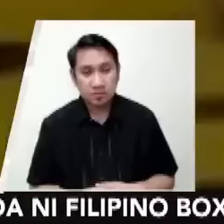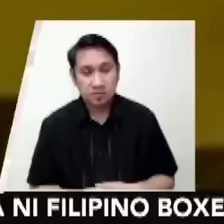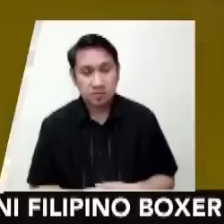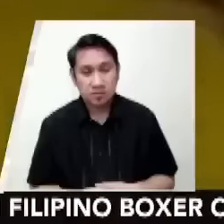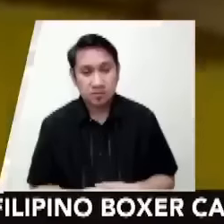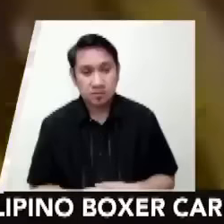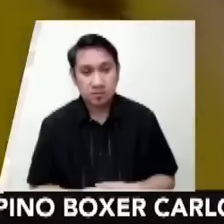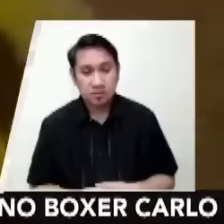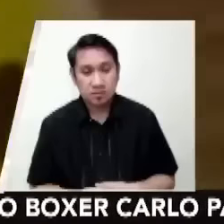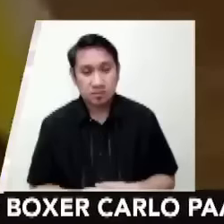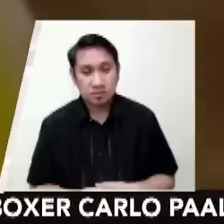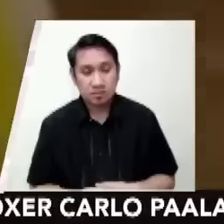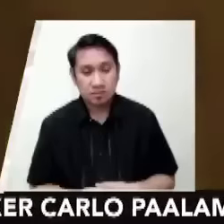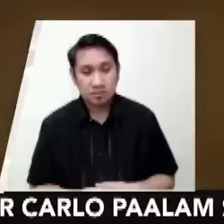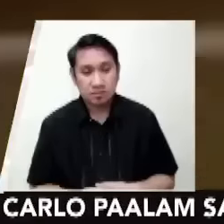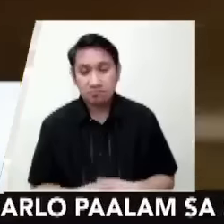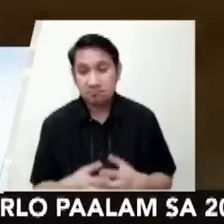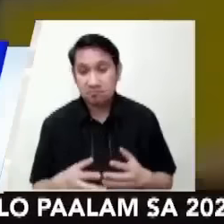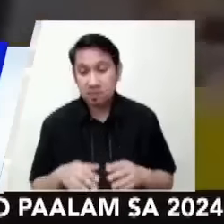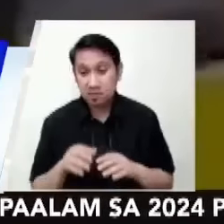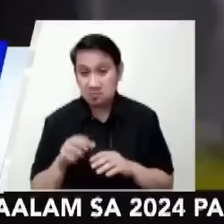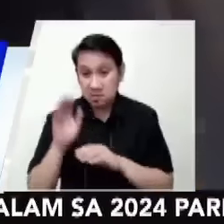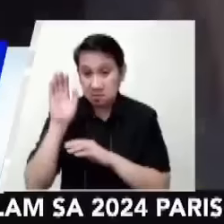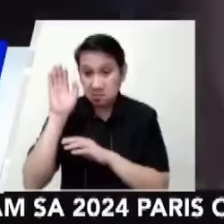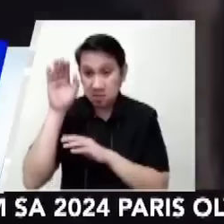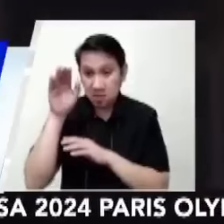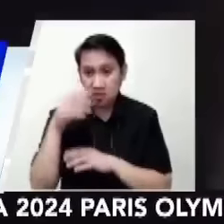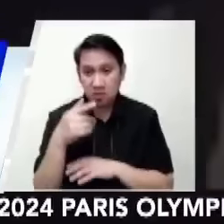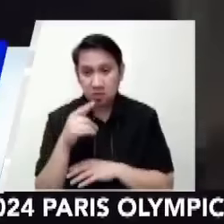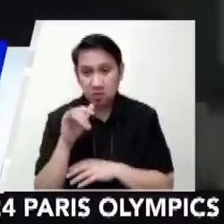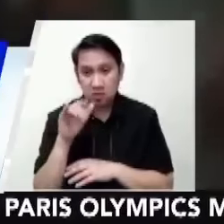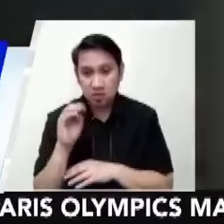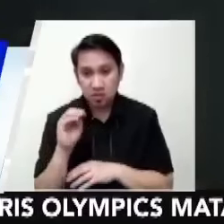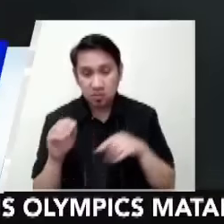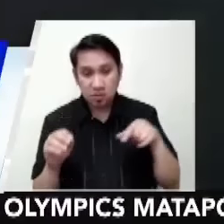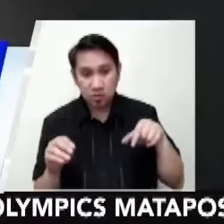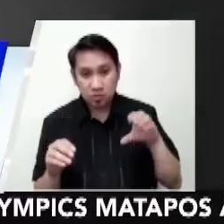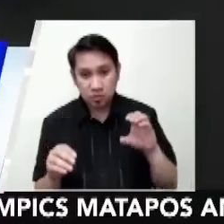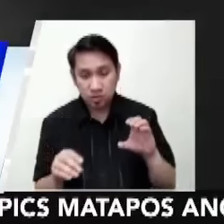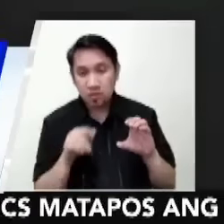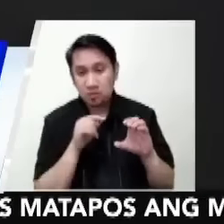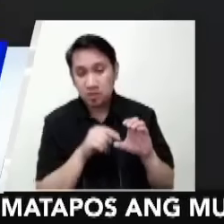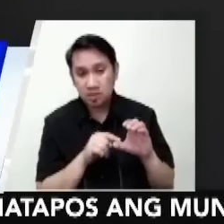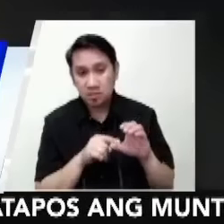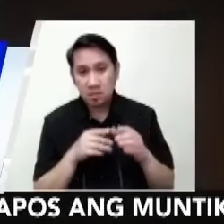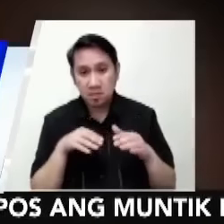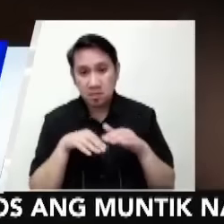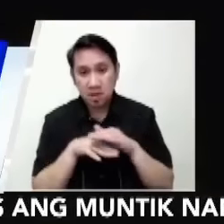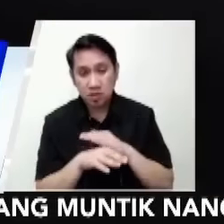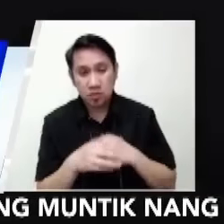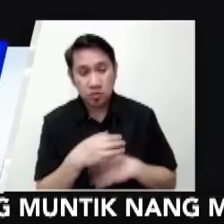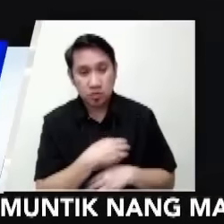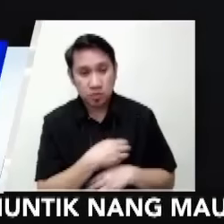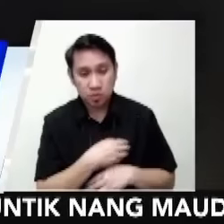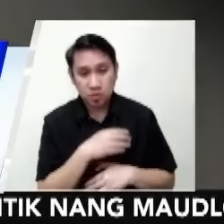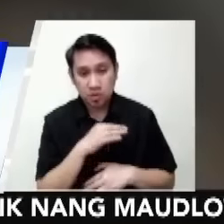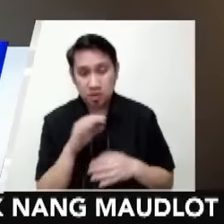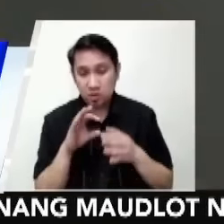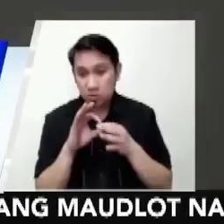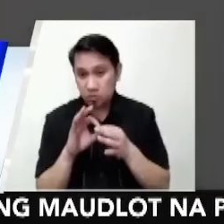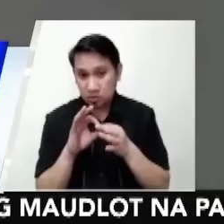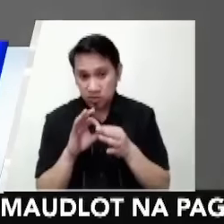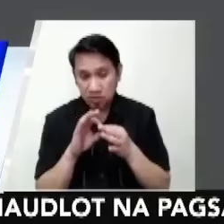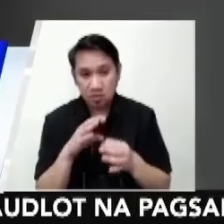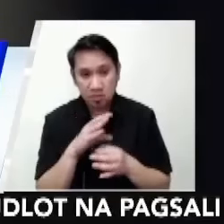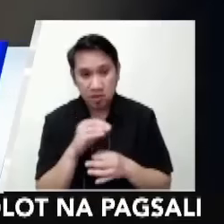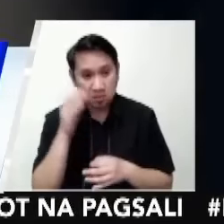Ongoing ang basketball game sa isang gym sa Quezon City nang pumasok ang mga police at matapos makipag-coordinate sa komite at makiusap